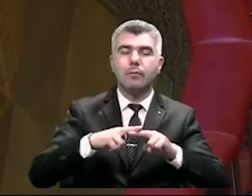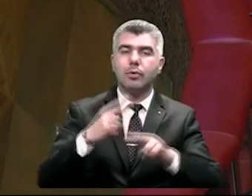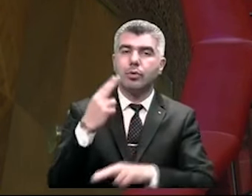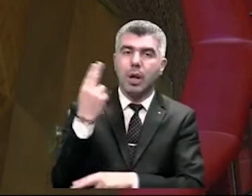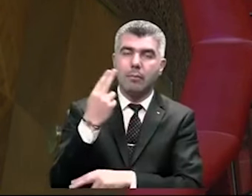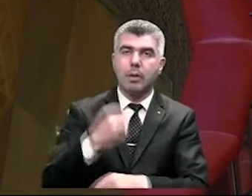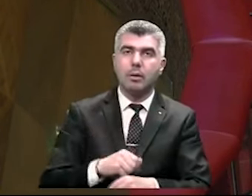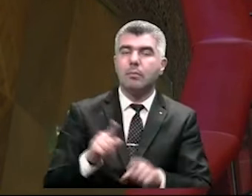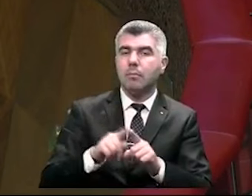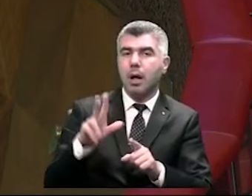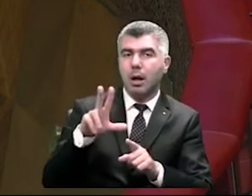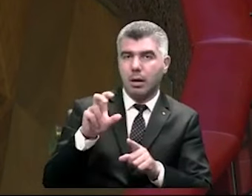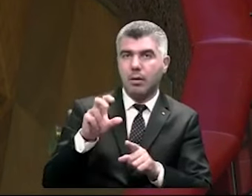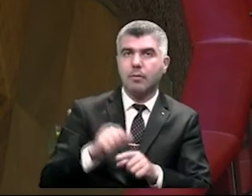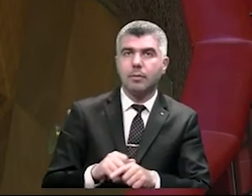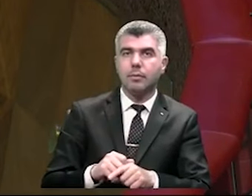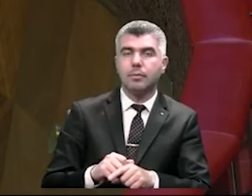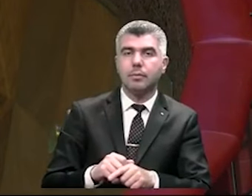تبعتوا هذا